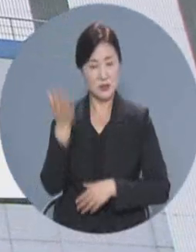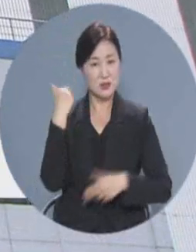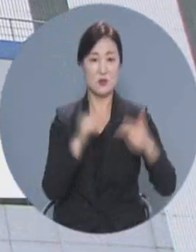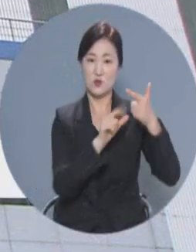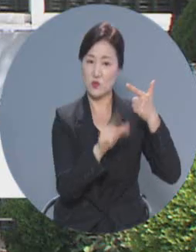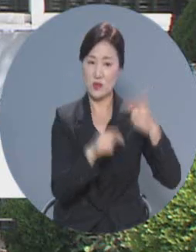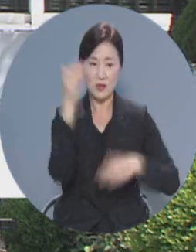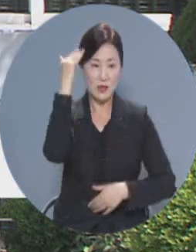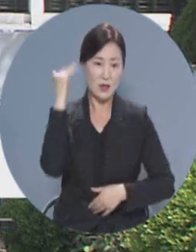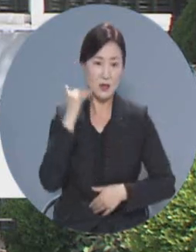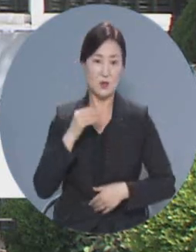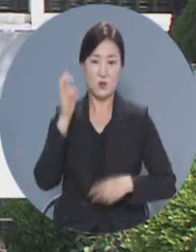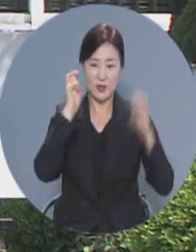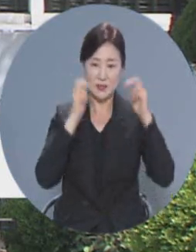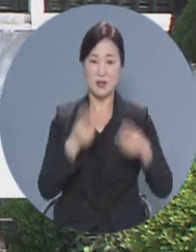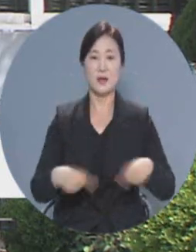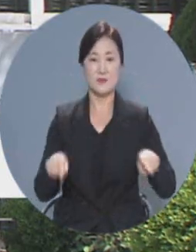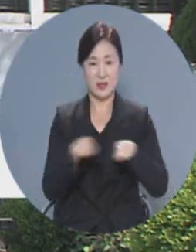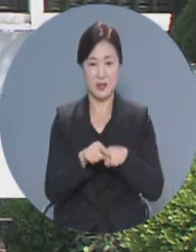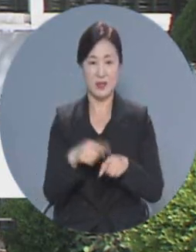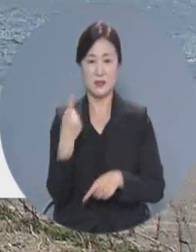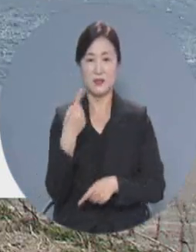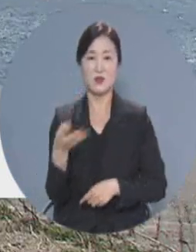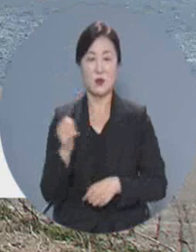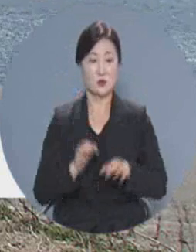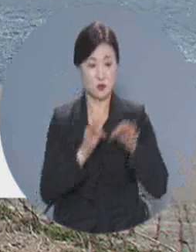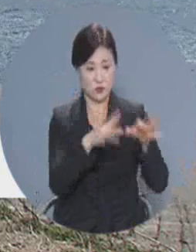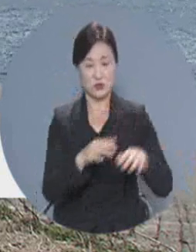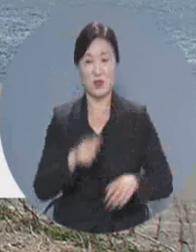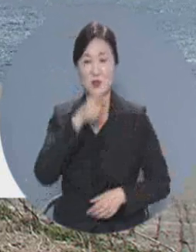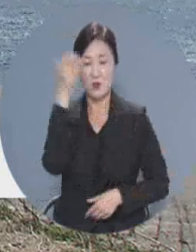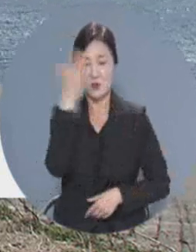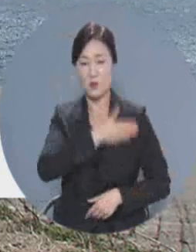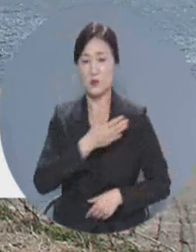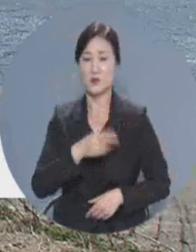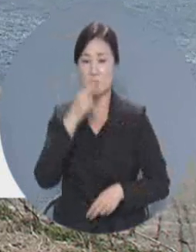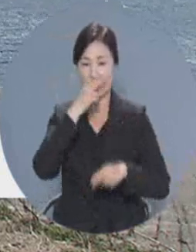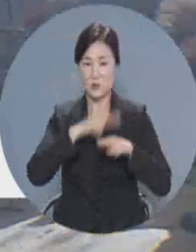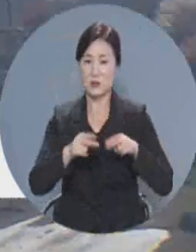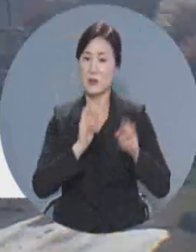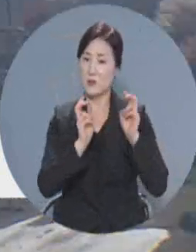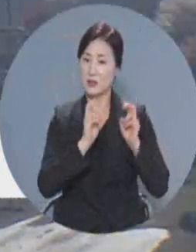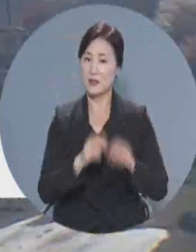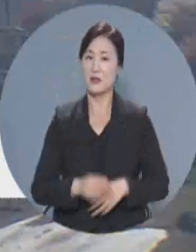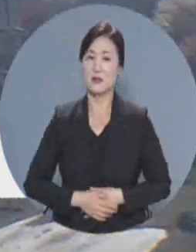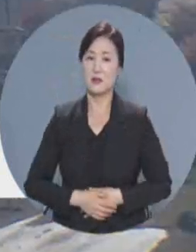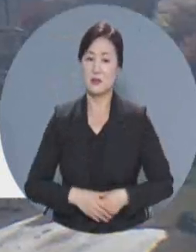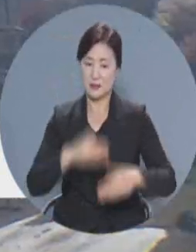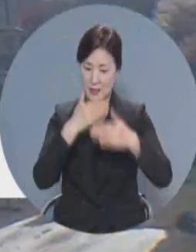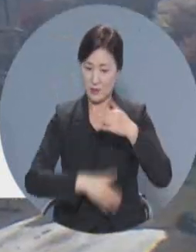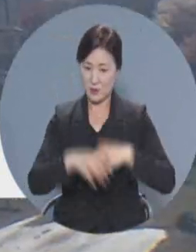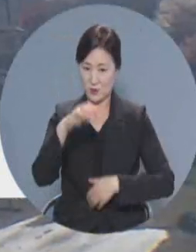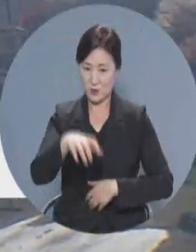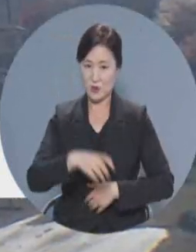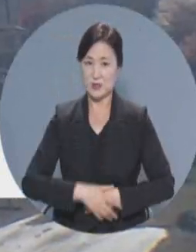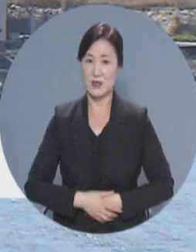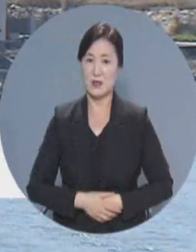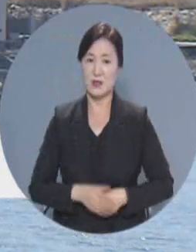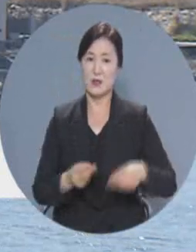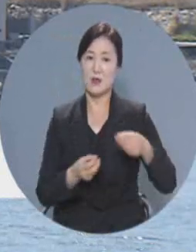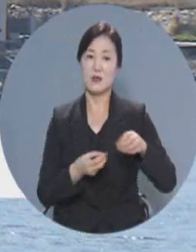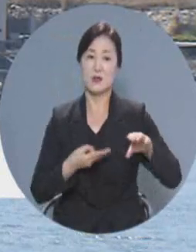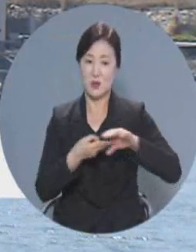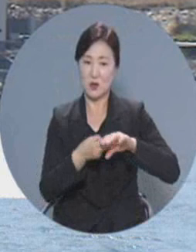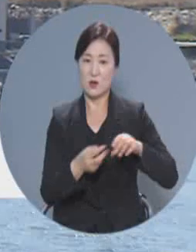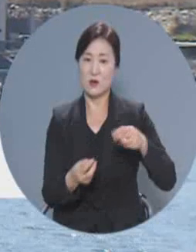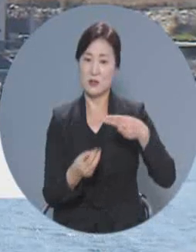한국 동서발전과 함께 1천억 원을 투자해 여수 호남화력발전소 유휴부지에 15메가와트급 수소연료전지 발전소